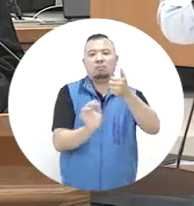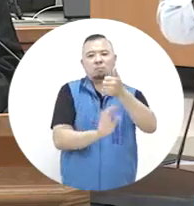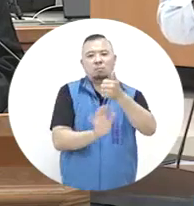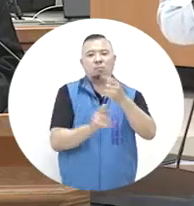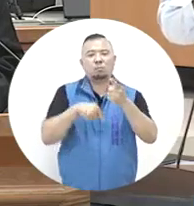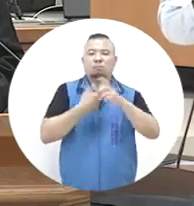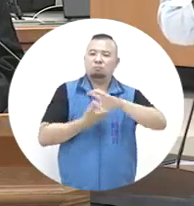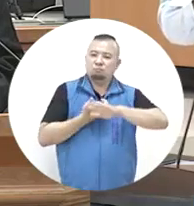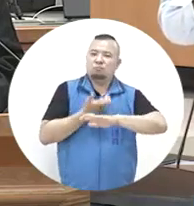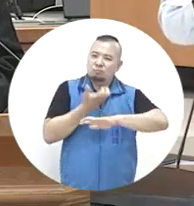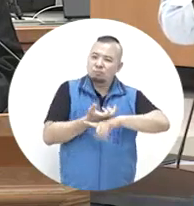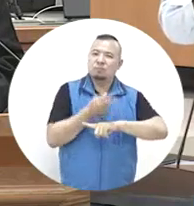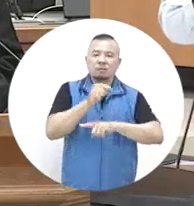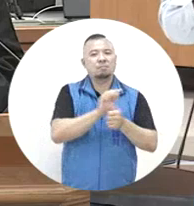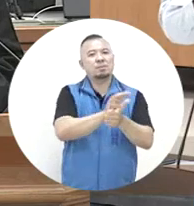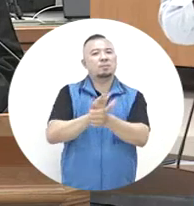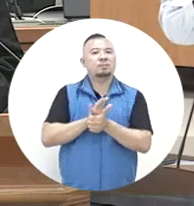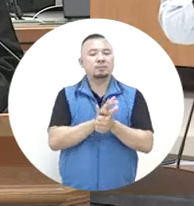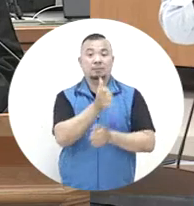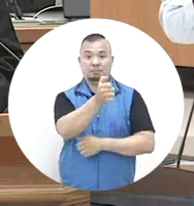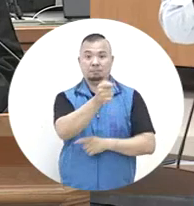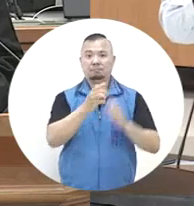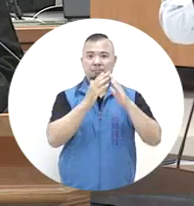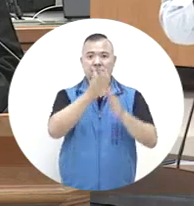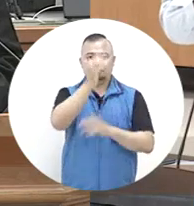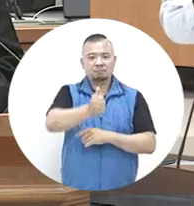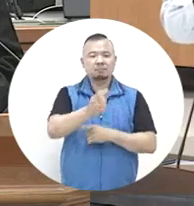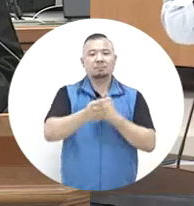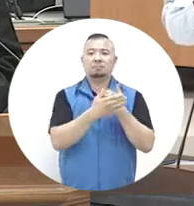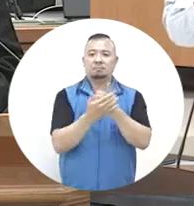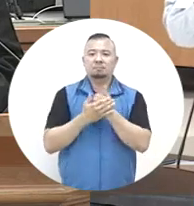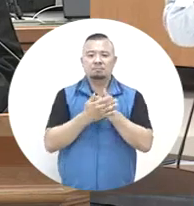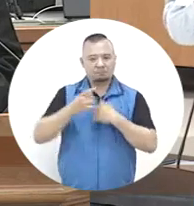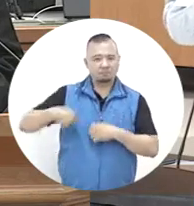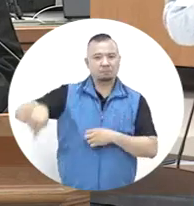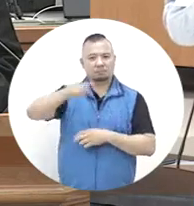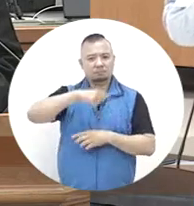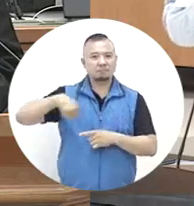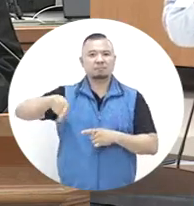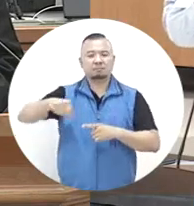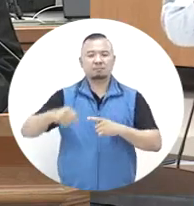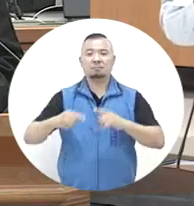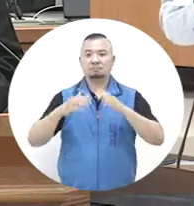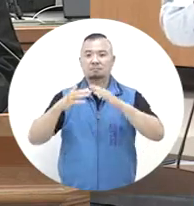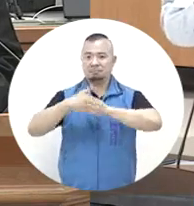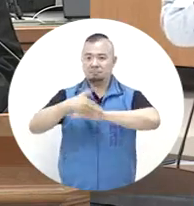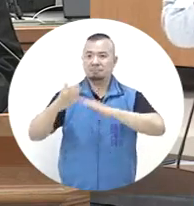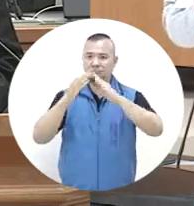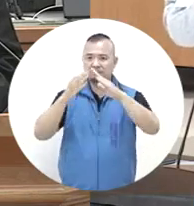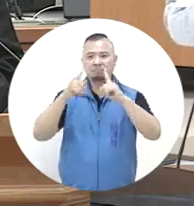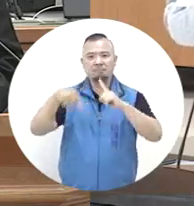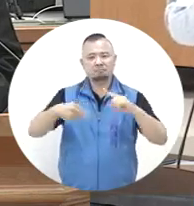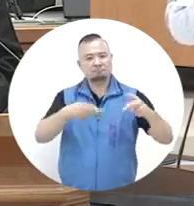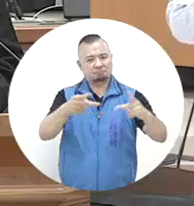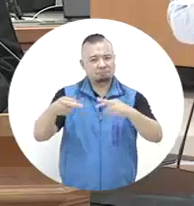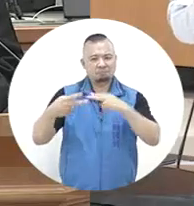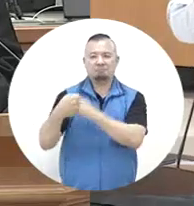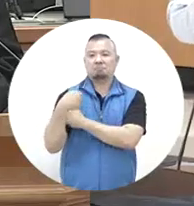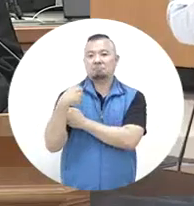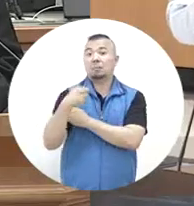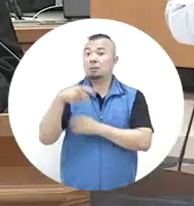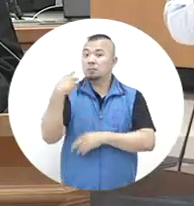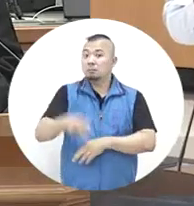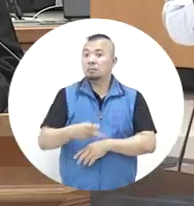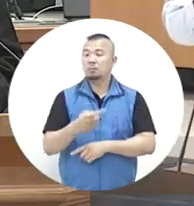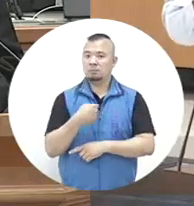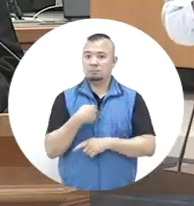这边再一次感谢市长对地方建设的支持与重视，谢谢市长的努力。同时本席在这边也肯定，